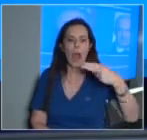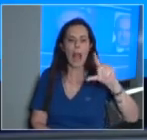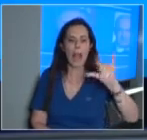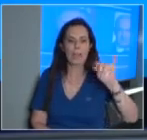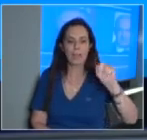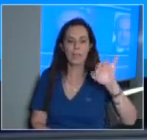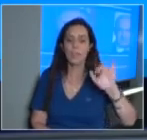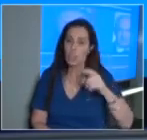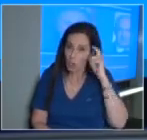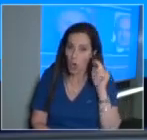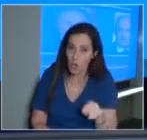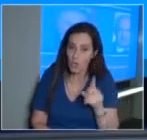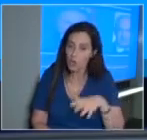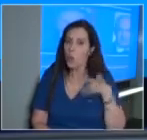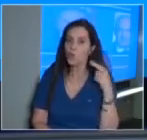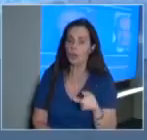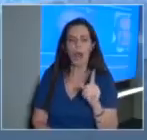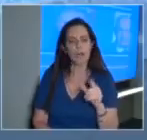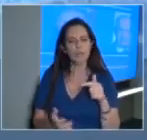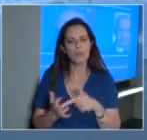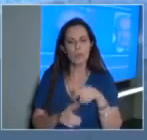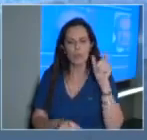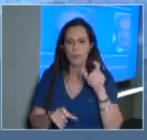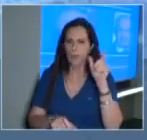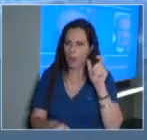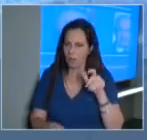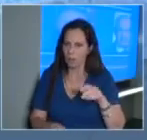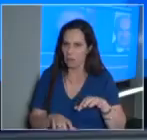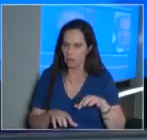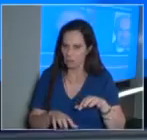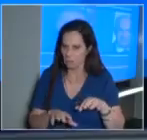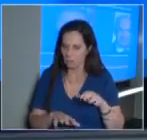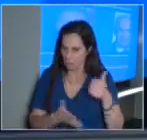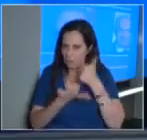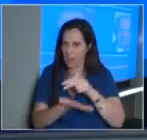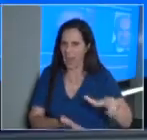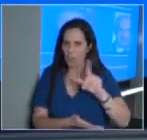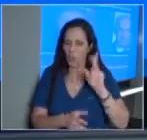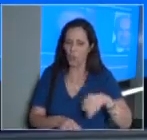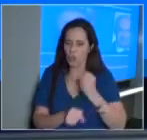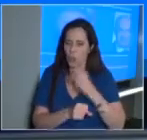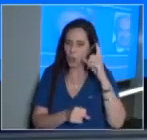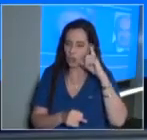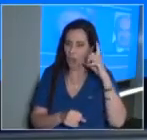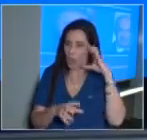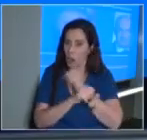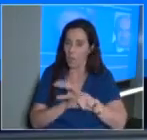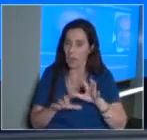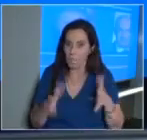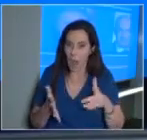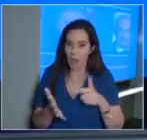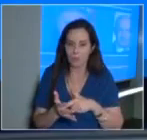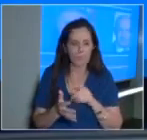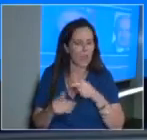להתווכח. יש חשש כזה, יש תחושה כזאת, אז כדי שנבחרי הציבור יוכלו לקדם את האג'נדה שלהם ללא מורא, זה תיקון שווה. הוא